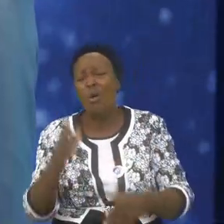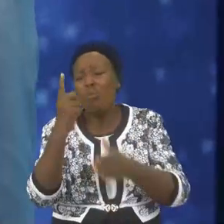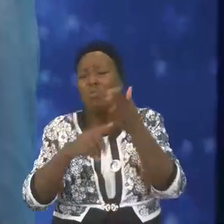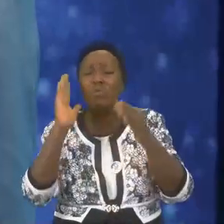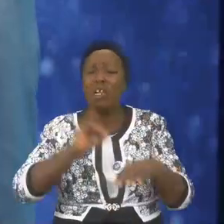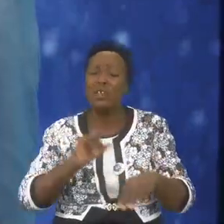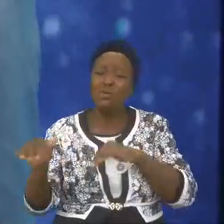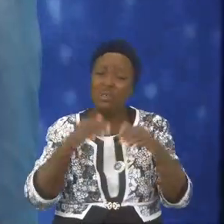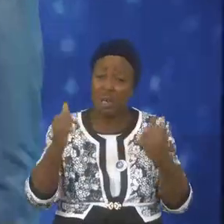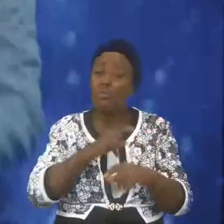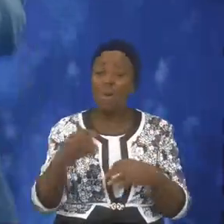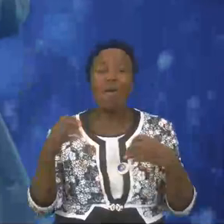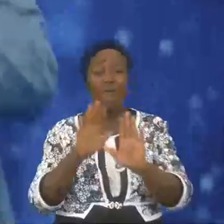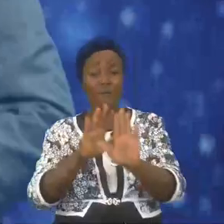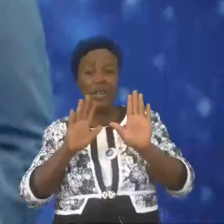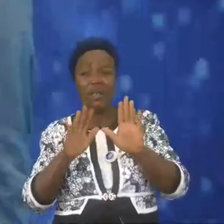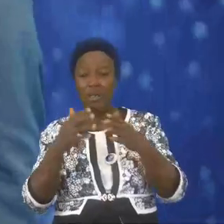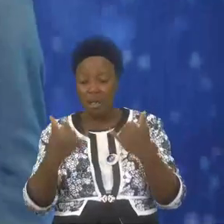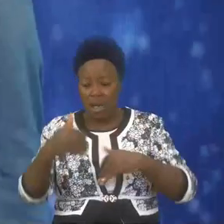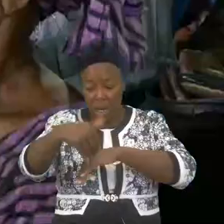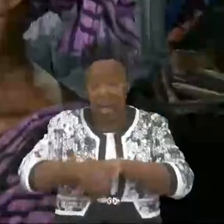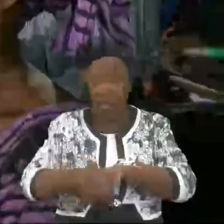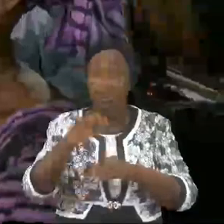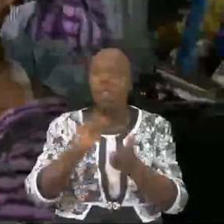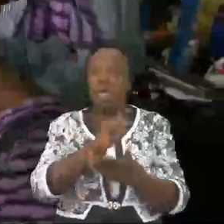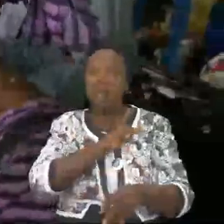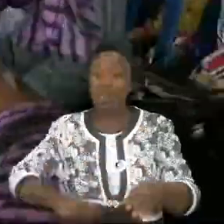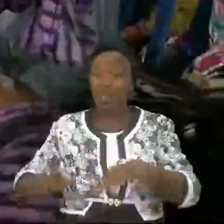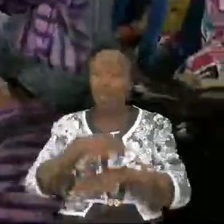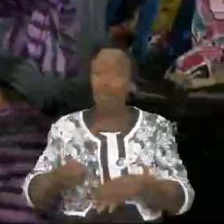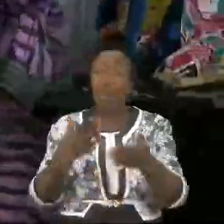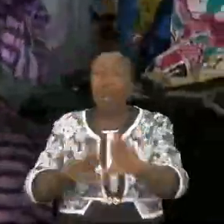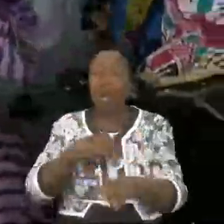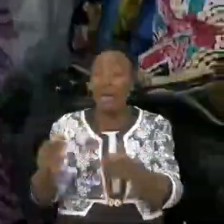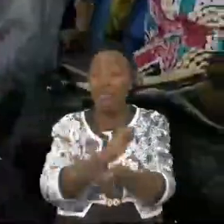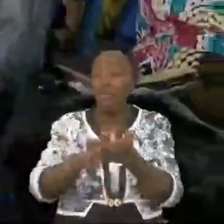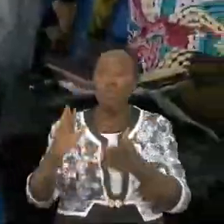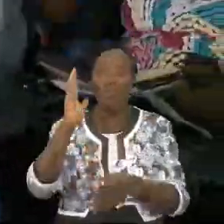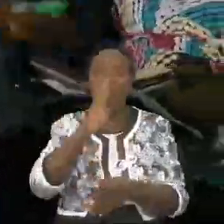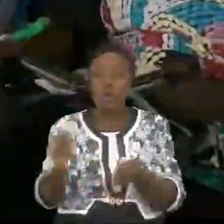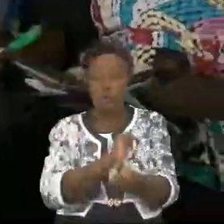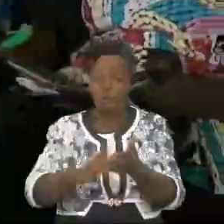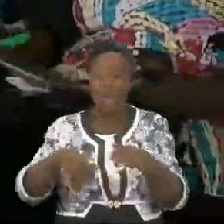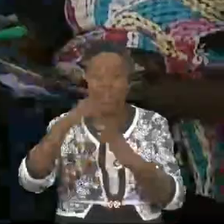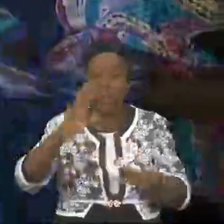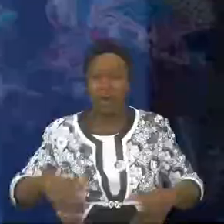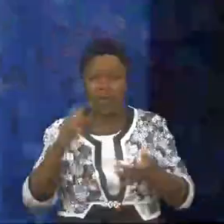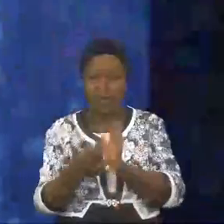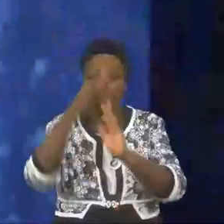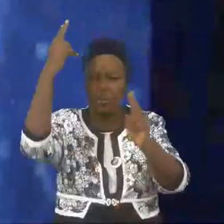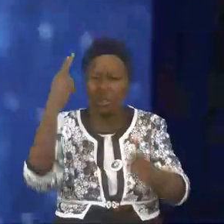faire maintenant? Tu as peur. Ce soir, ce règne de la mort et de la destruction sera anéanti de ta